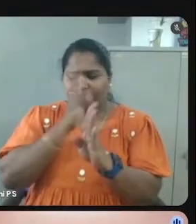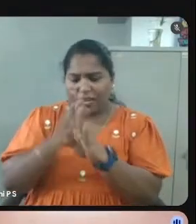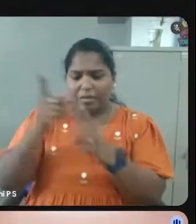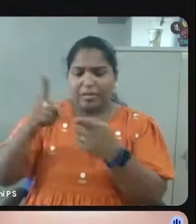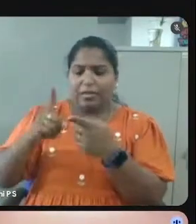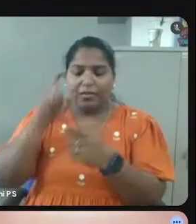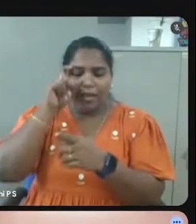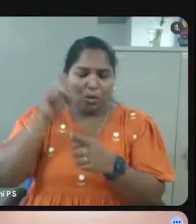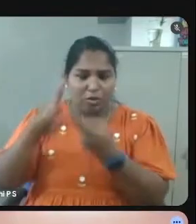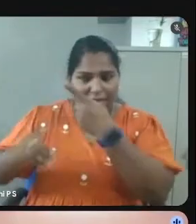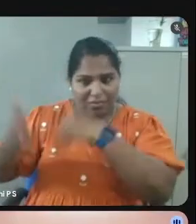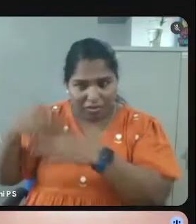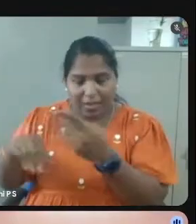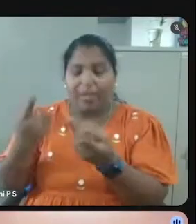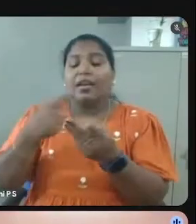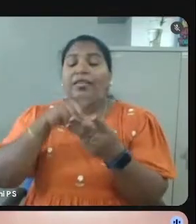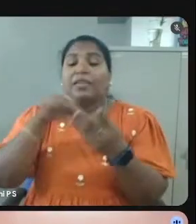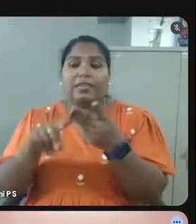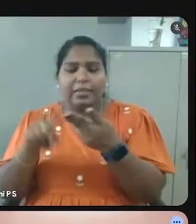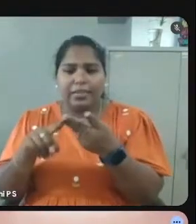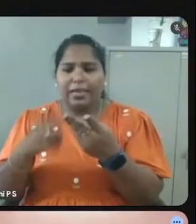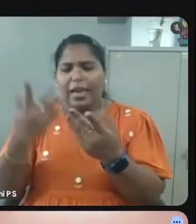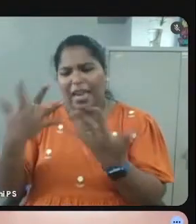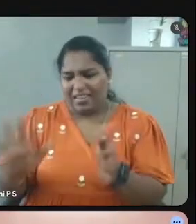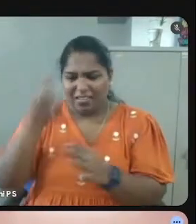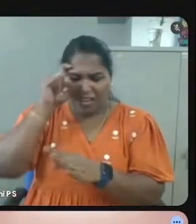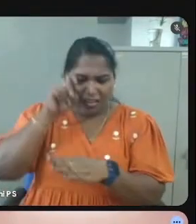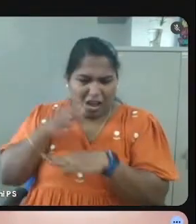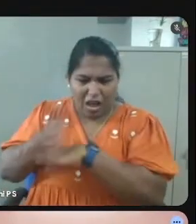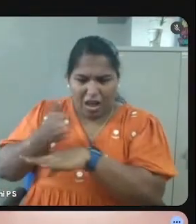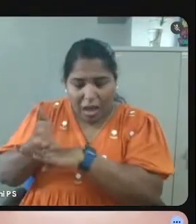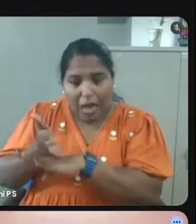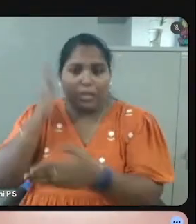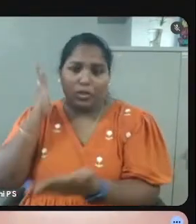അബ്യൂസ് പ്രിവെൻഷൻ, പിന്നെ മെത്തഡ് ഓഫ് എഡ്യൂക്കേഷൻ.